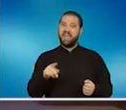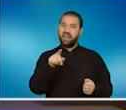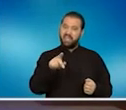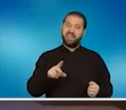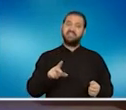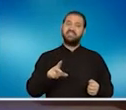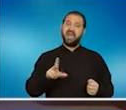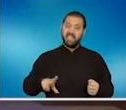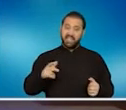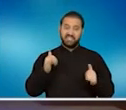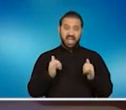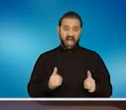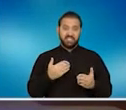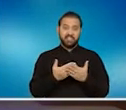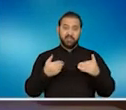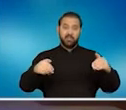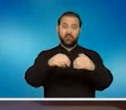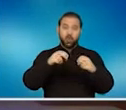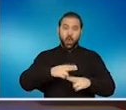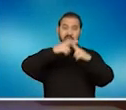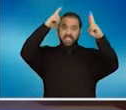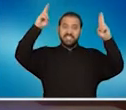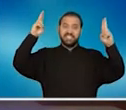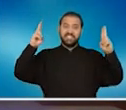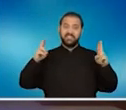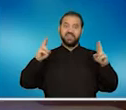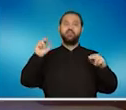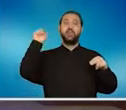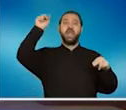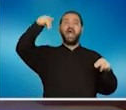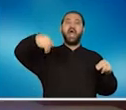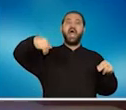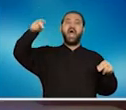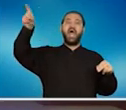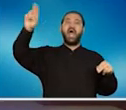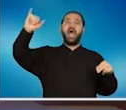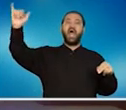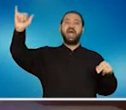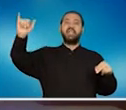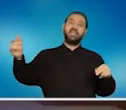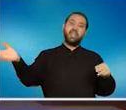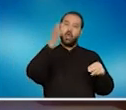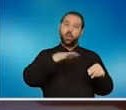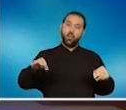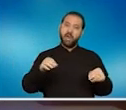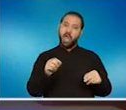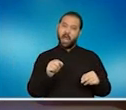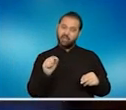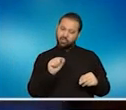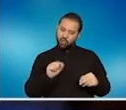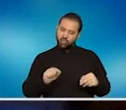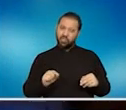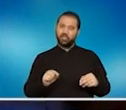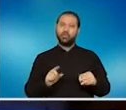Sfântul Andrei acolo, în statuie. Iar alt cercetător, un german,